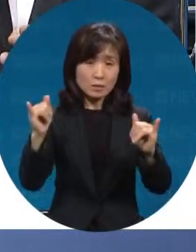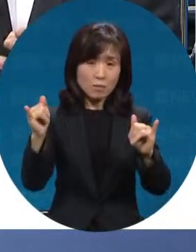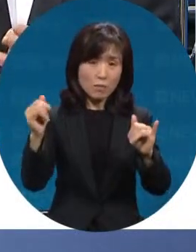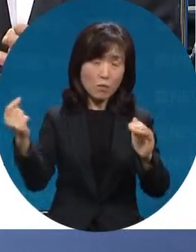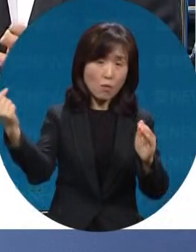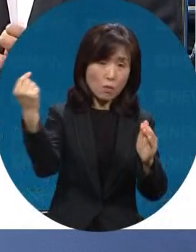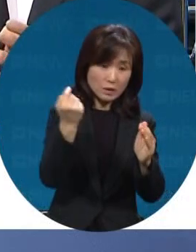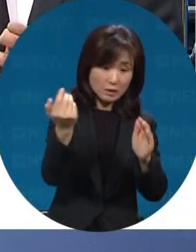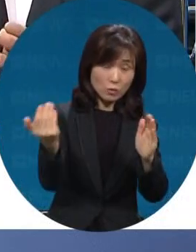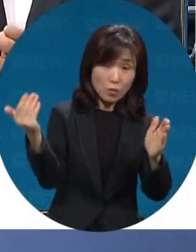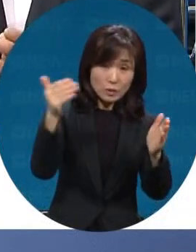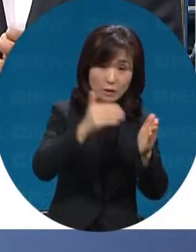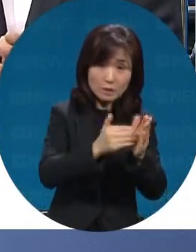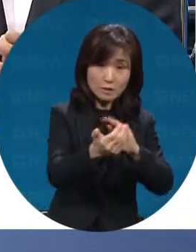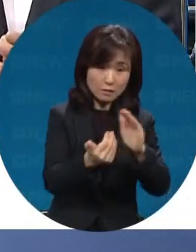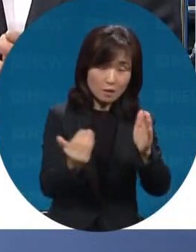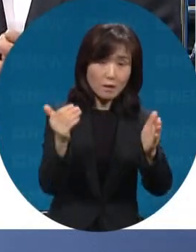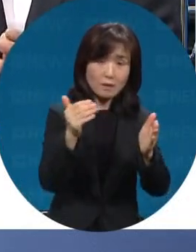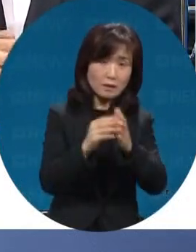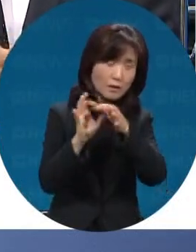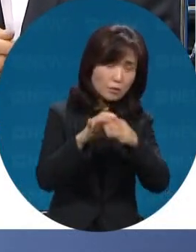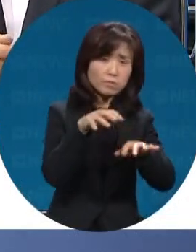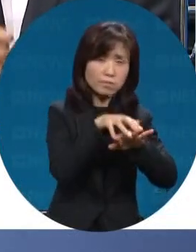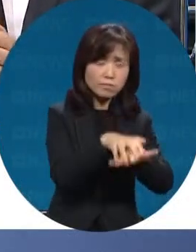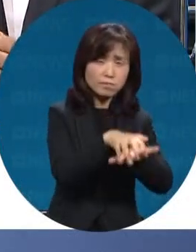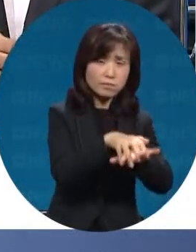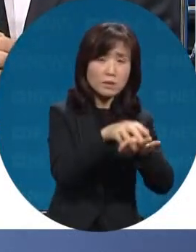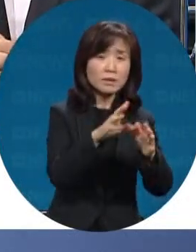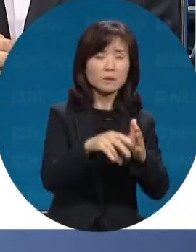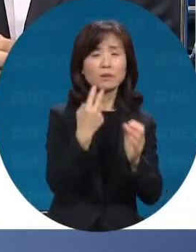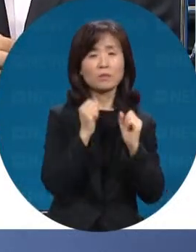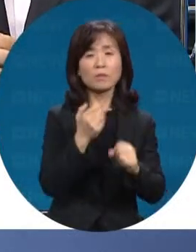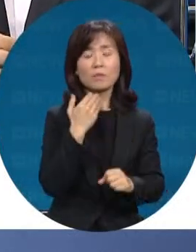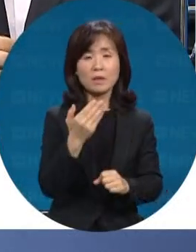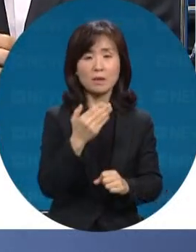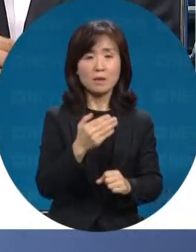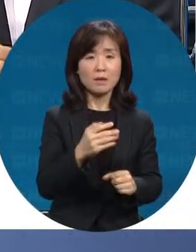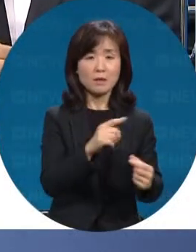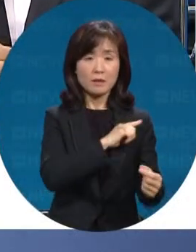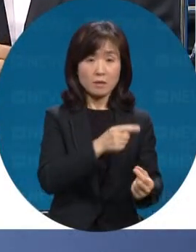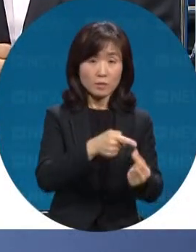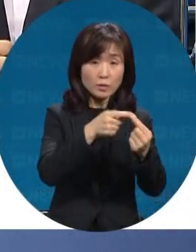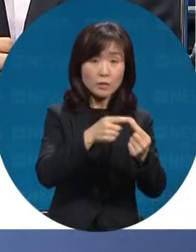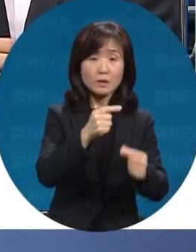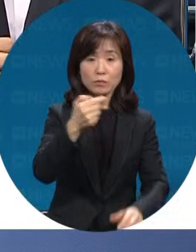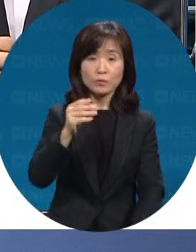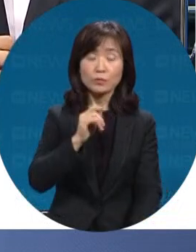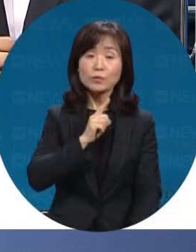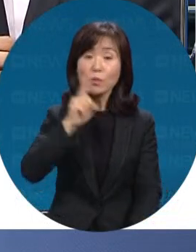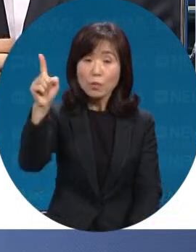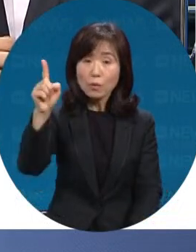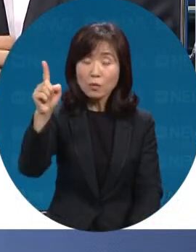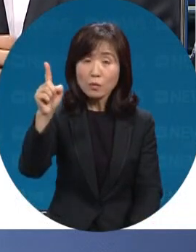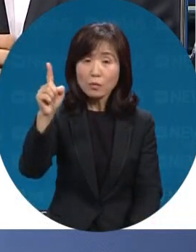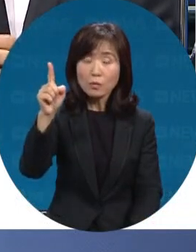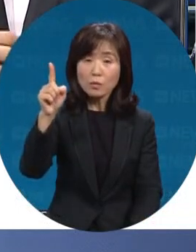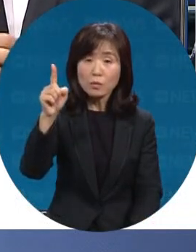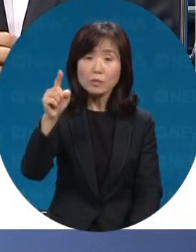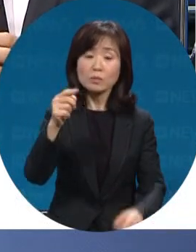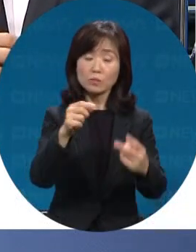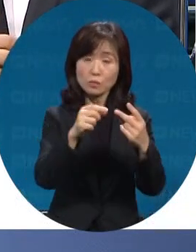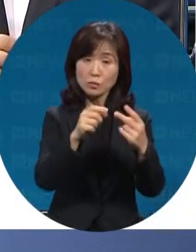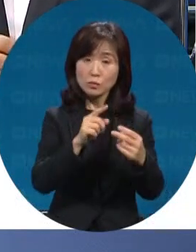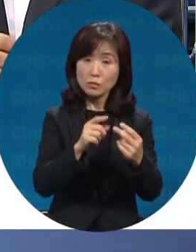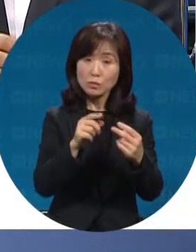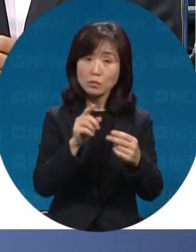시작해서 해야지 이분이 생존을 할 수가 있습니다. 그래서 제일 먼저 119 구급대 신고하시고 구급대 신고해야 될 두 번째